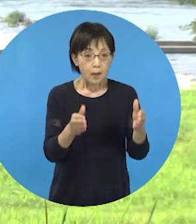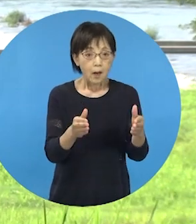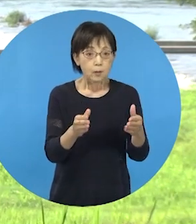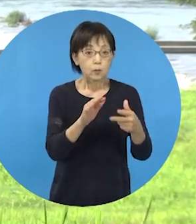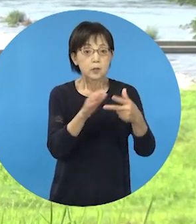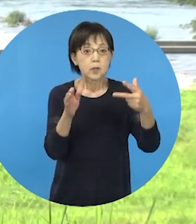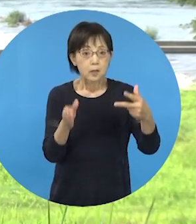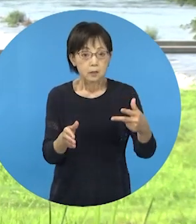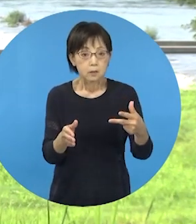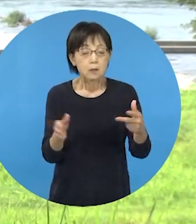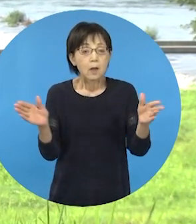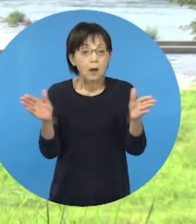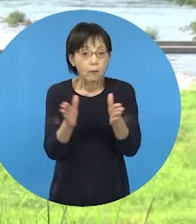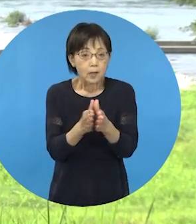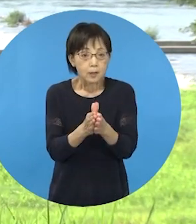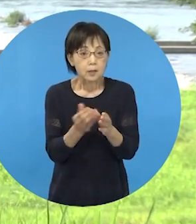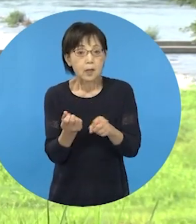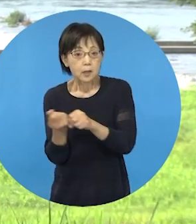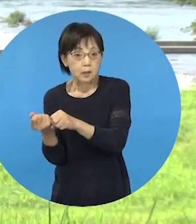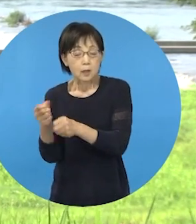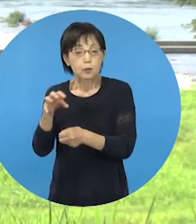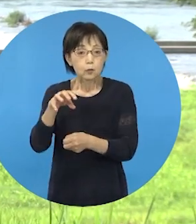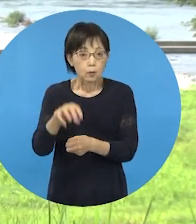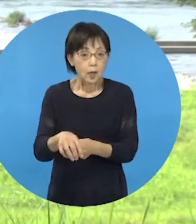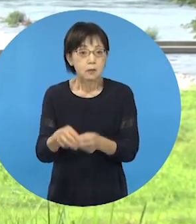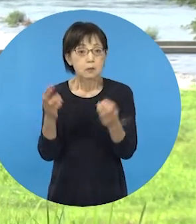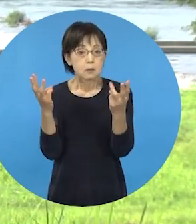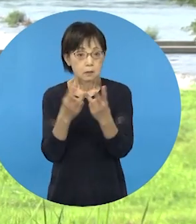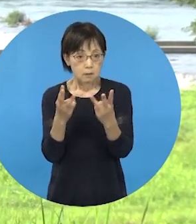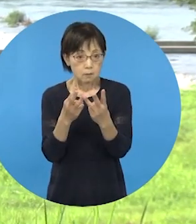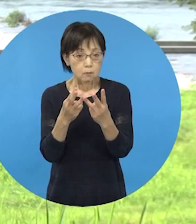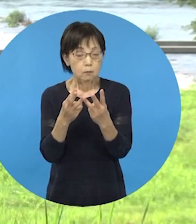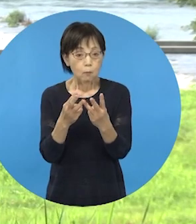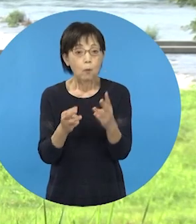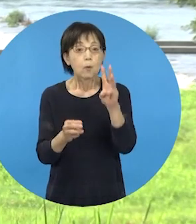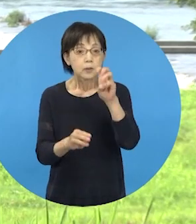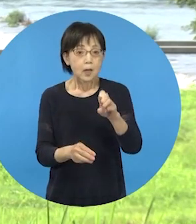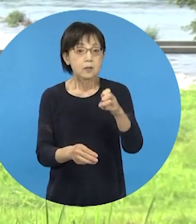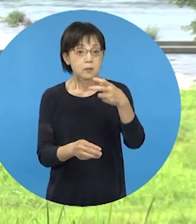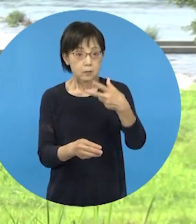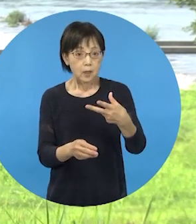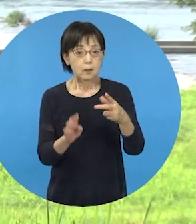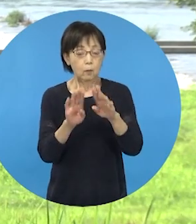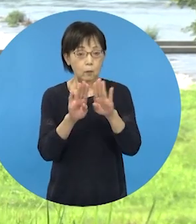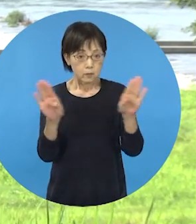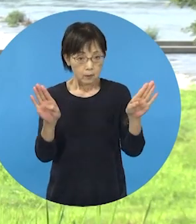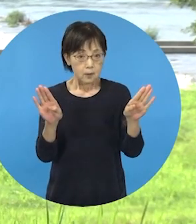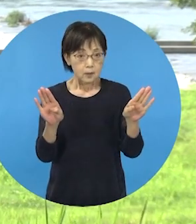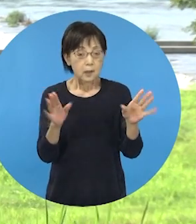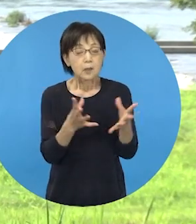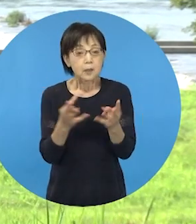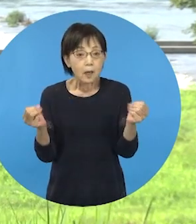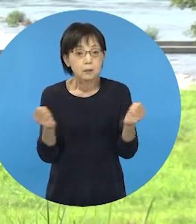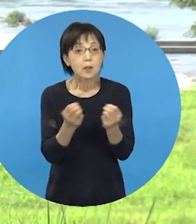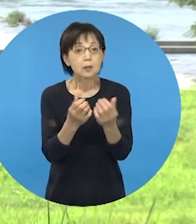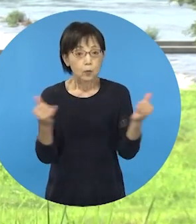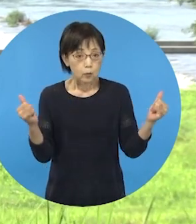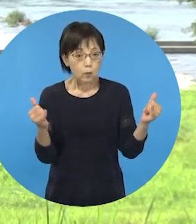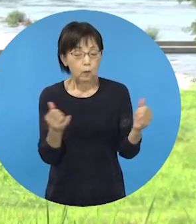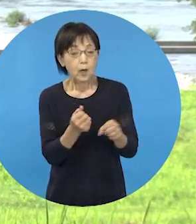め37箇所を避難所として開設し、多くの市民の皆様が避難をし